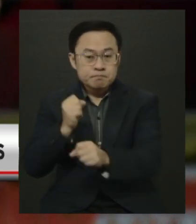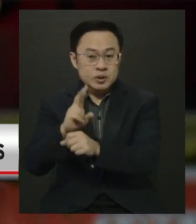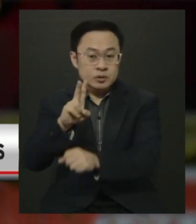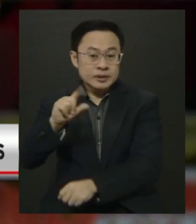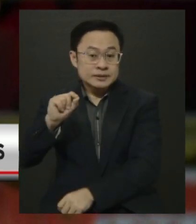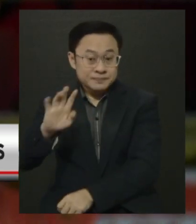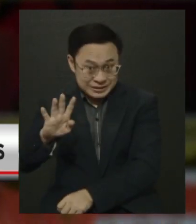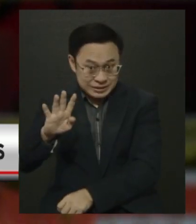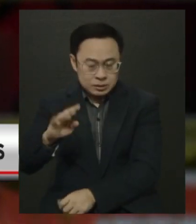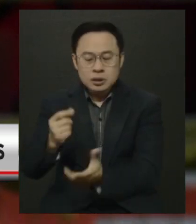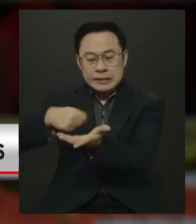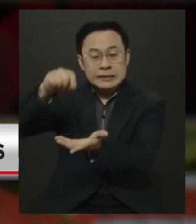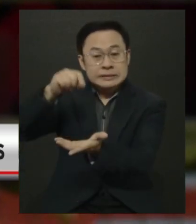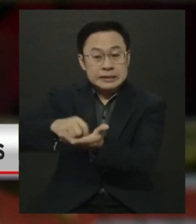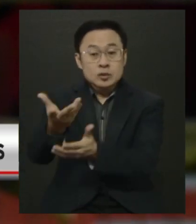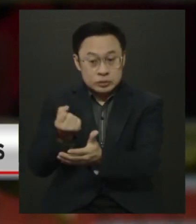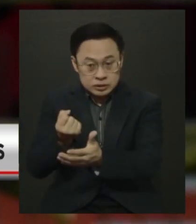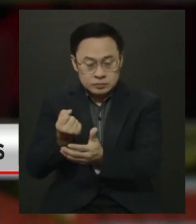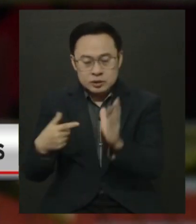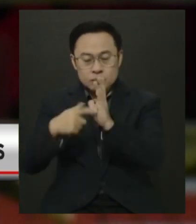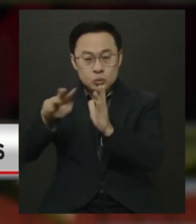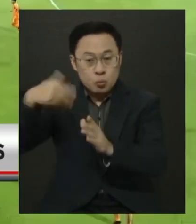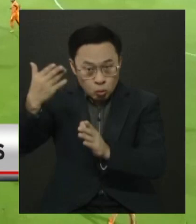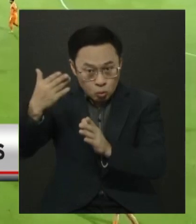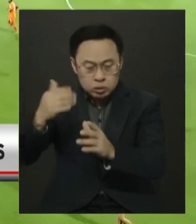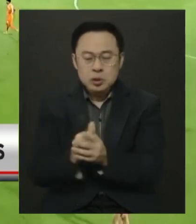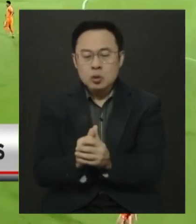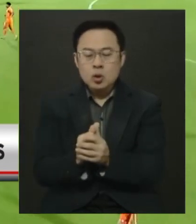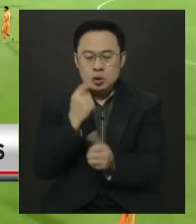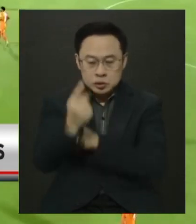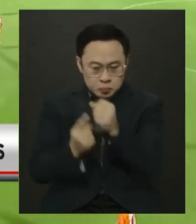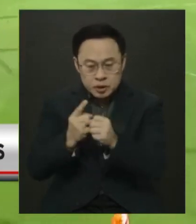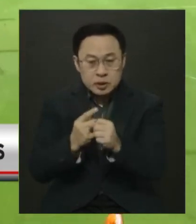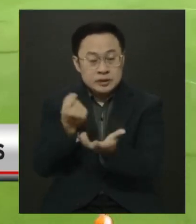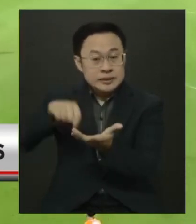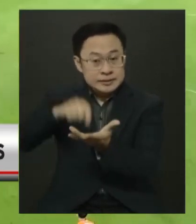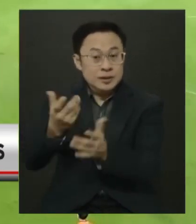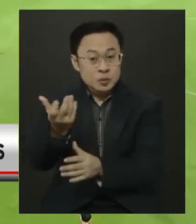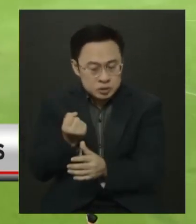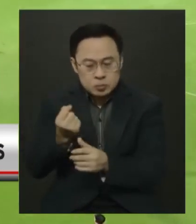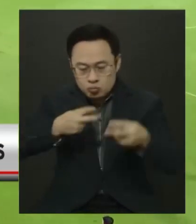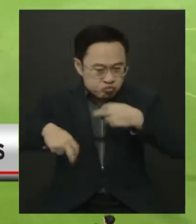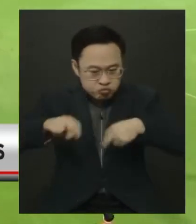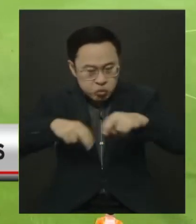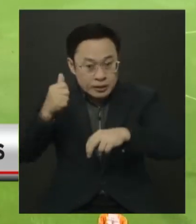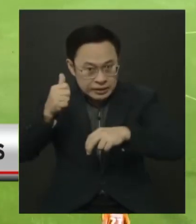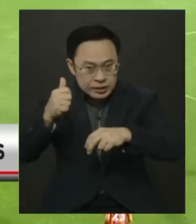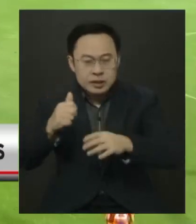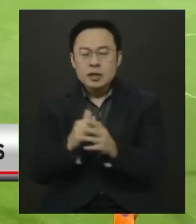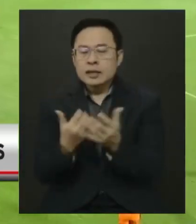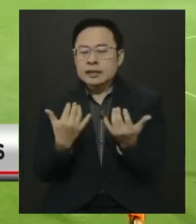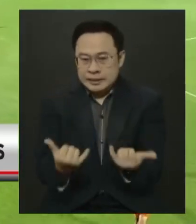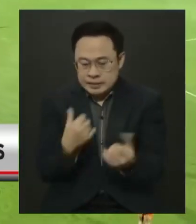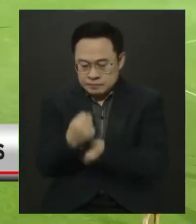ในแมตช์บุกเอาชนะการท่าเรือ FC ไปด้วยสกอร์2ประตูต่อ1ค่ะซึ่งก็เป็นจุดเปลี่ยนสำคัญให้กับสิงห์เชียงรายหลังจากได้ล